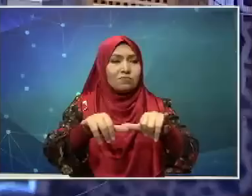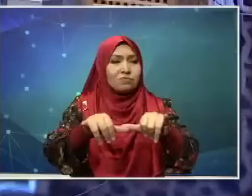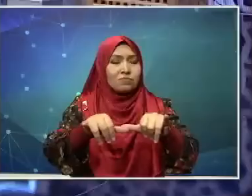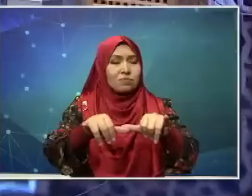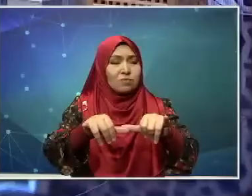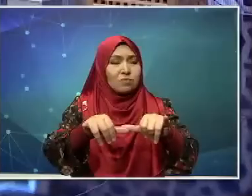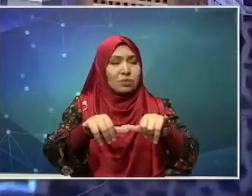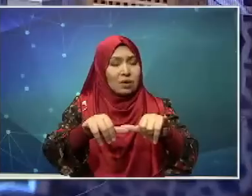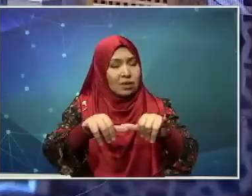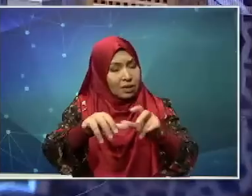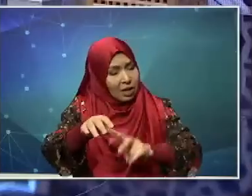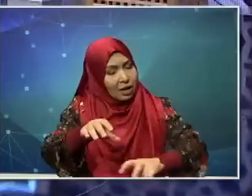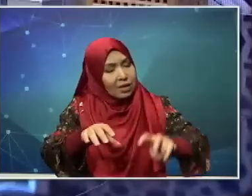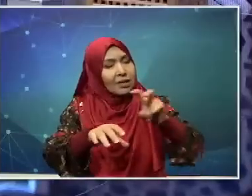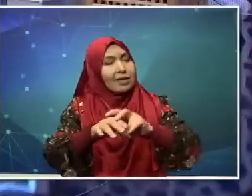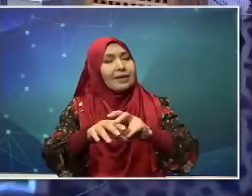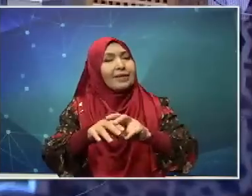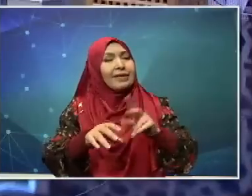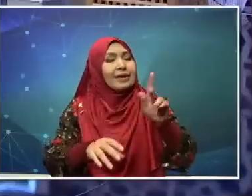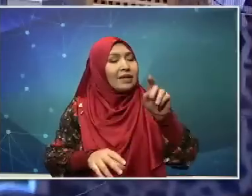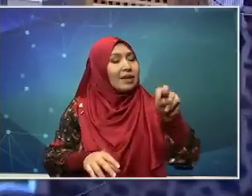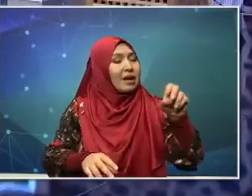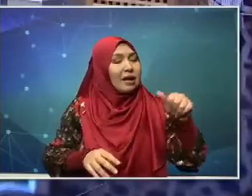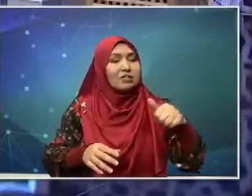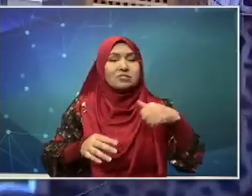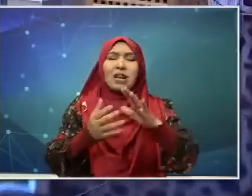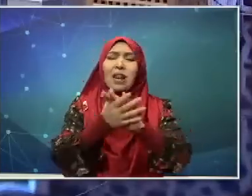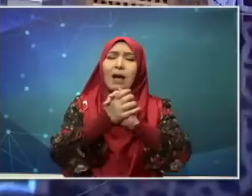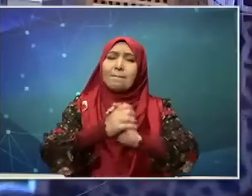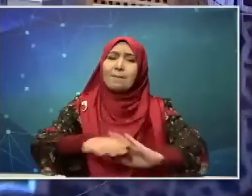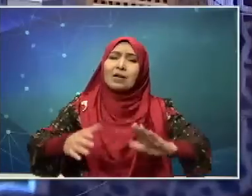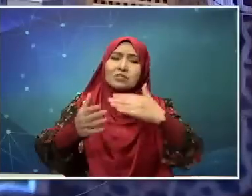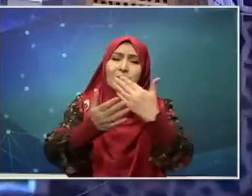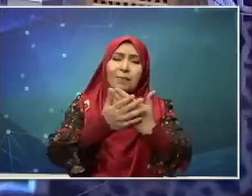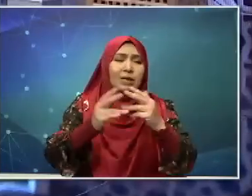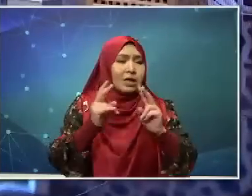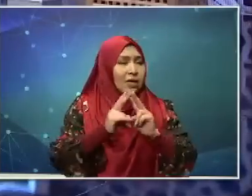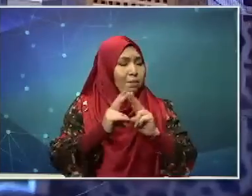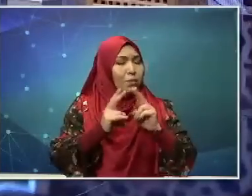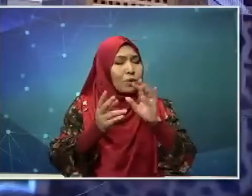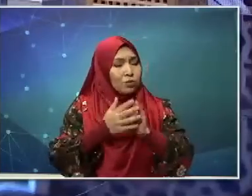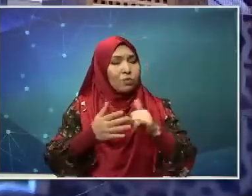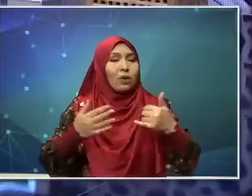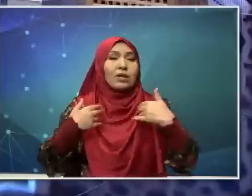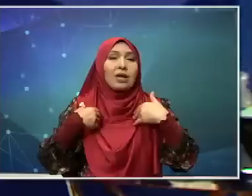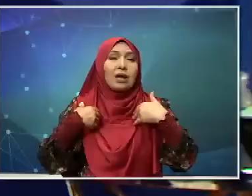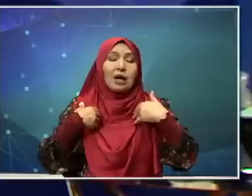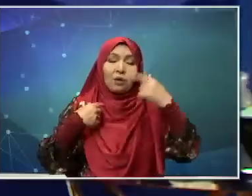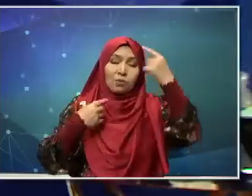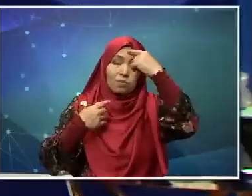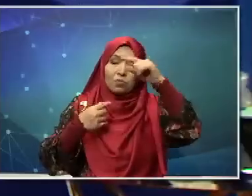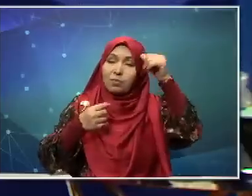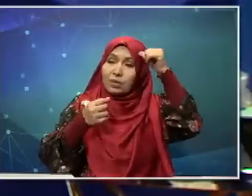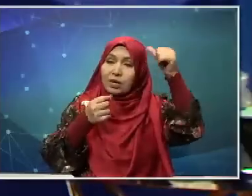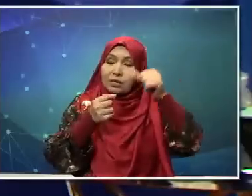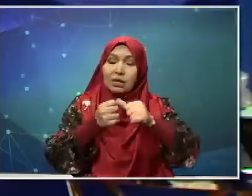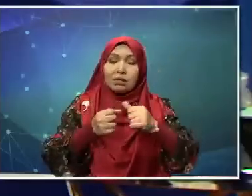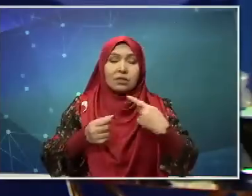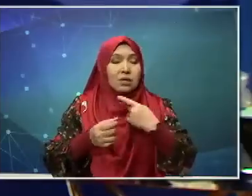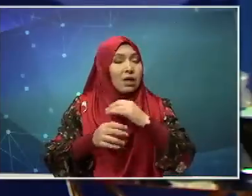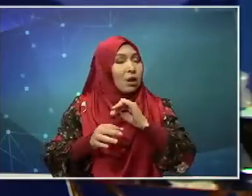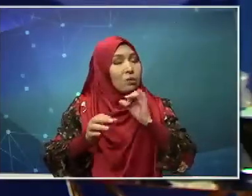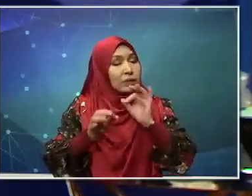akhir-akhir naik kendaraan selamat sama sampai ke kampung Sebenarnya ini adalah mengingatkan kita kita kalau tidak diselamatkan